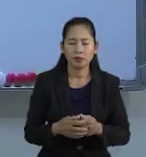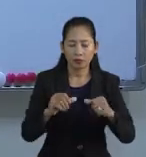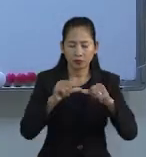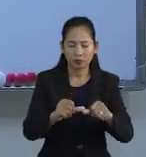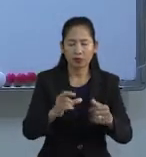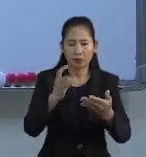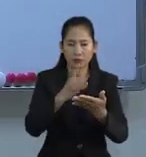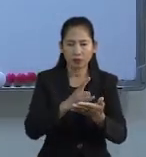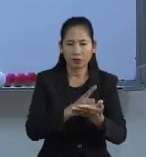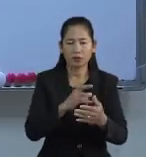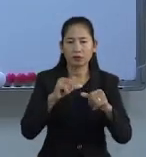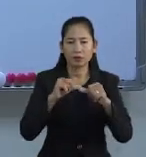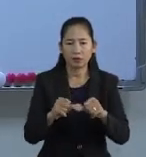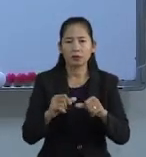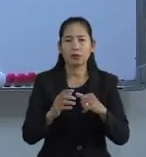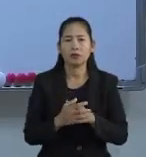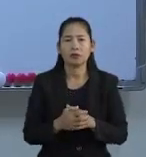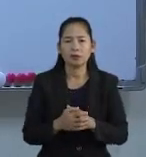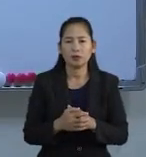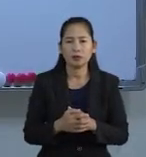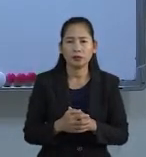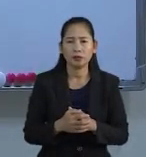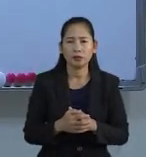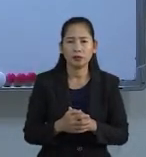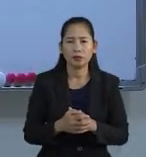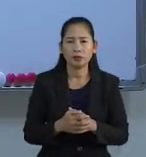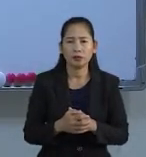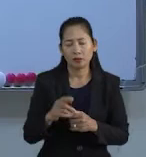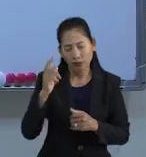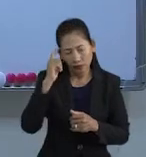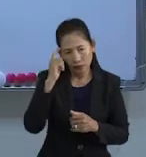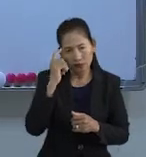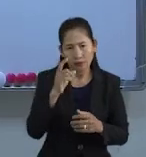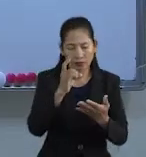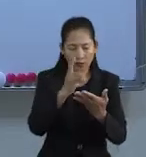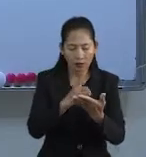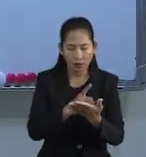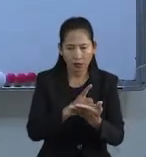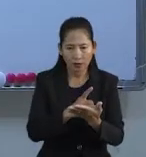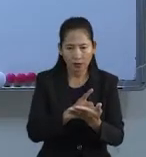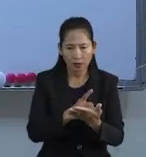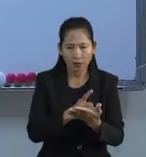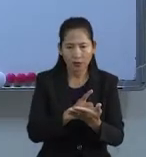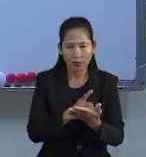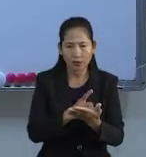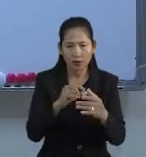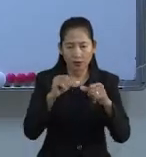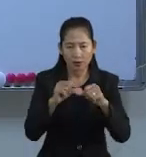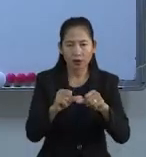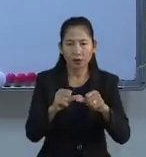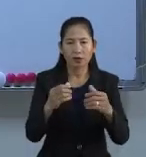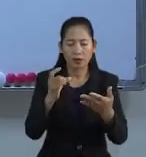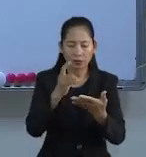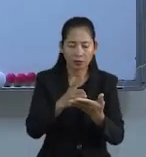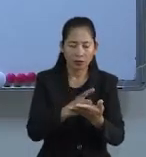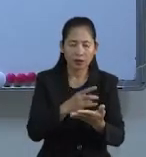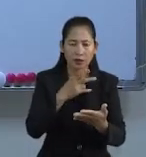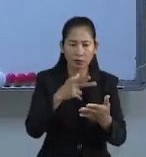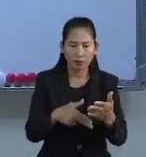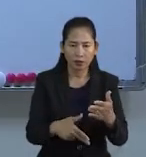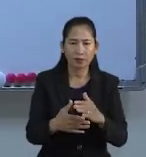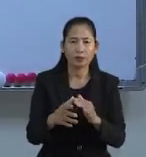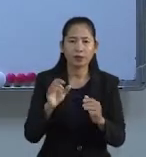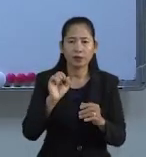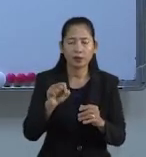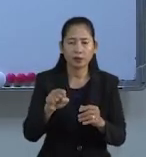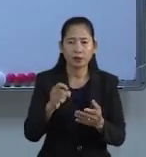mê riêng dương to từ một tiếng là con nè và con đang thế ta mê riêng dương to từ một tiếng nâng mê riêng ấy cốn